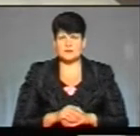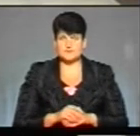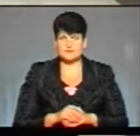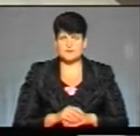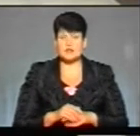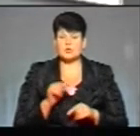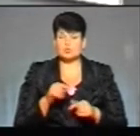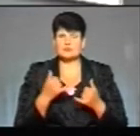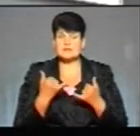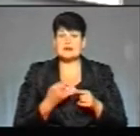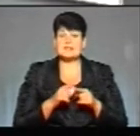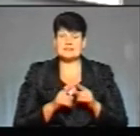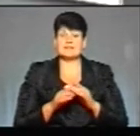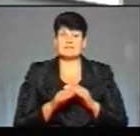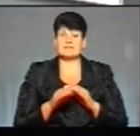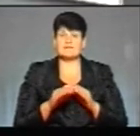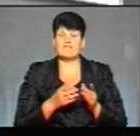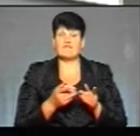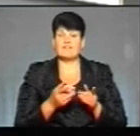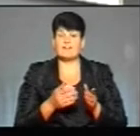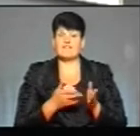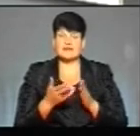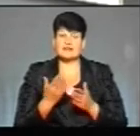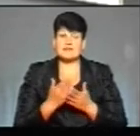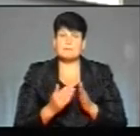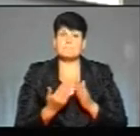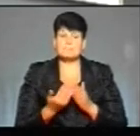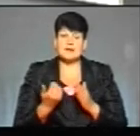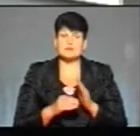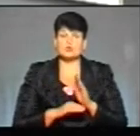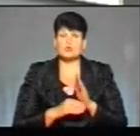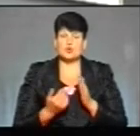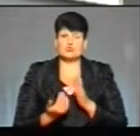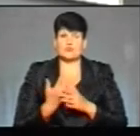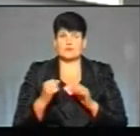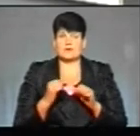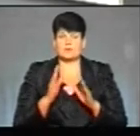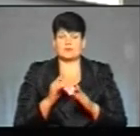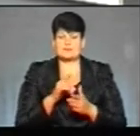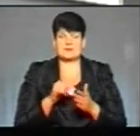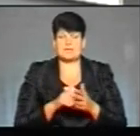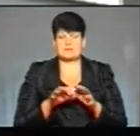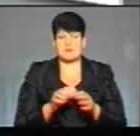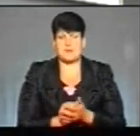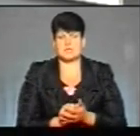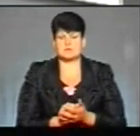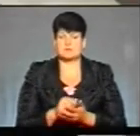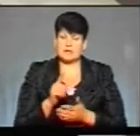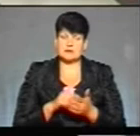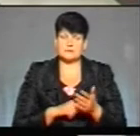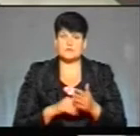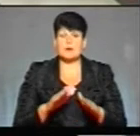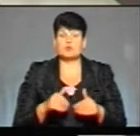тому зараз цей виклик стоїть якраз перед новою владою, яка буде, напевно, тим питанням займатися, я так надіюся. Зараз